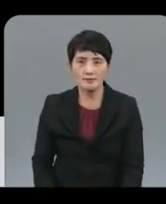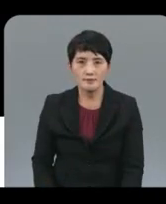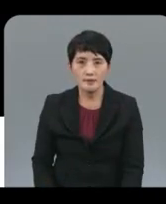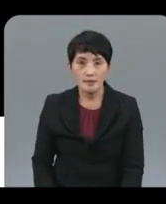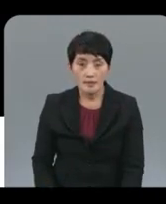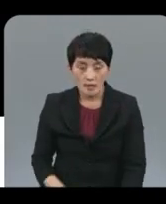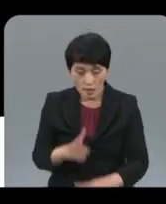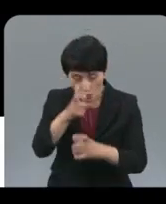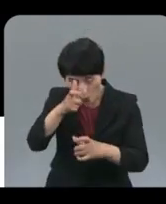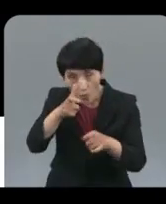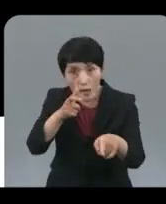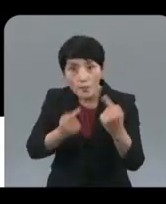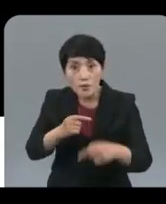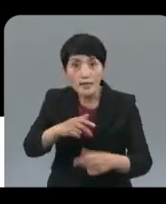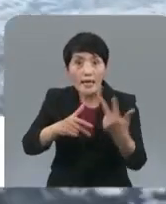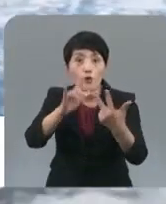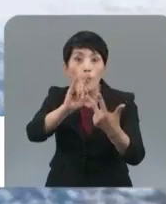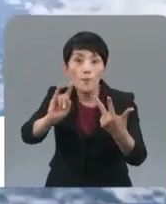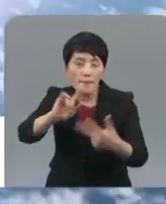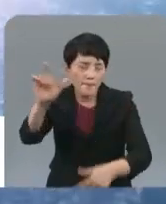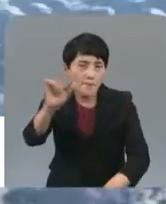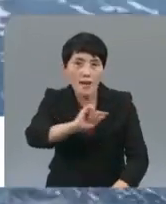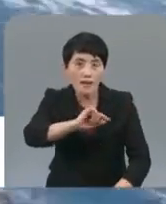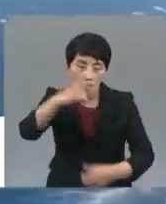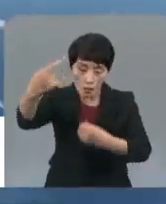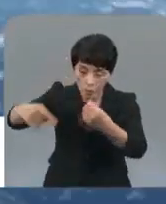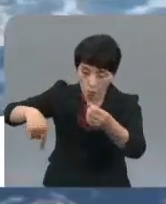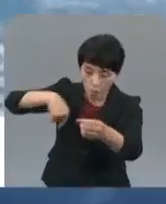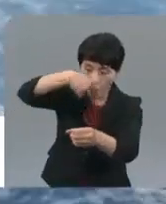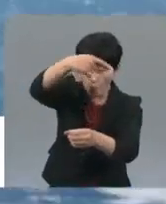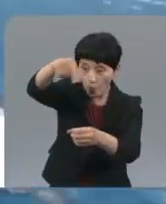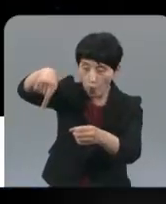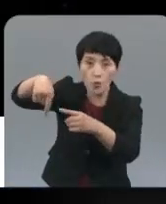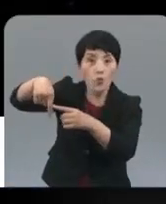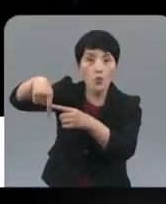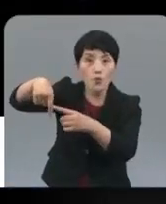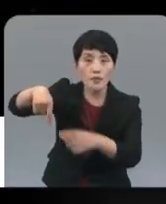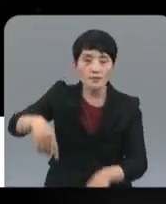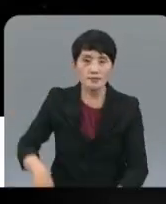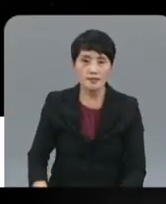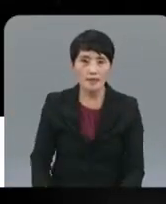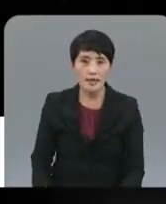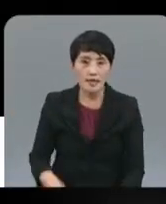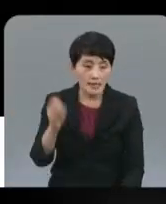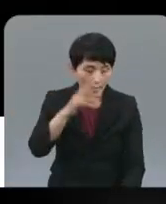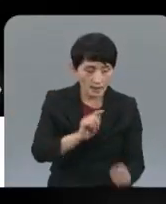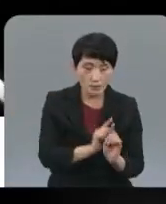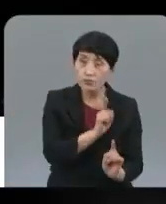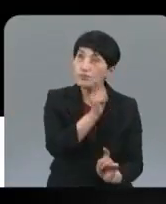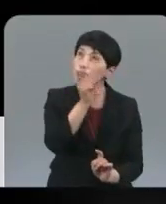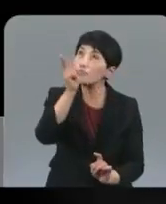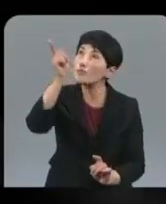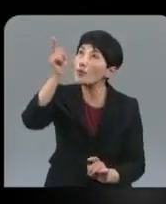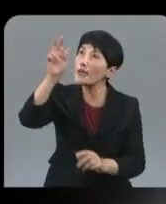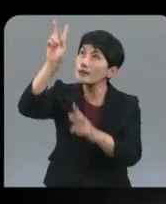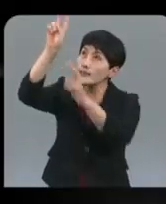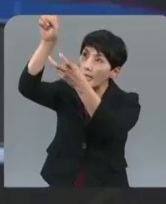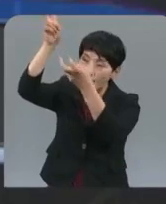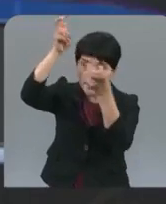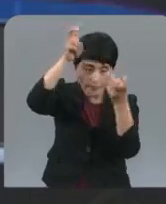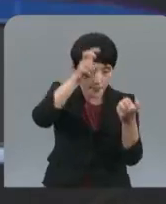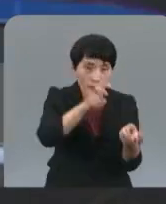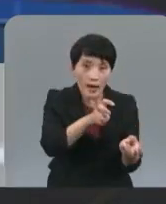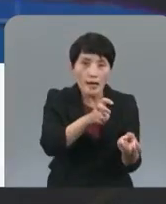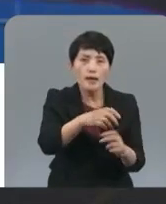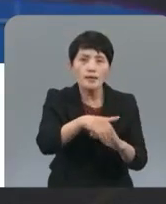trái đất vệ tinh udb 1 hiện đang bay với vận tốc nhanh gấp 7y lần mũi tên do đó để Chộp được vệ tinh này đòi hỏi công nghệ rất